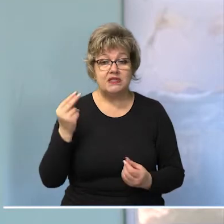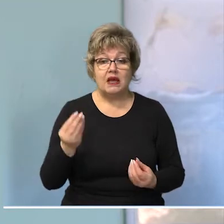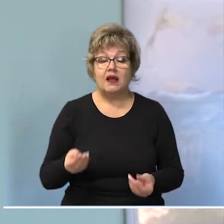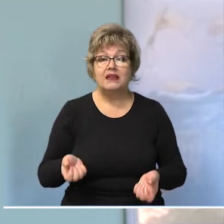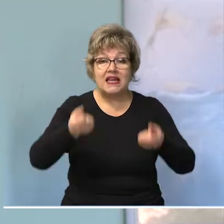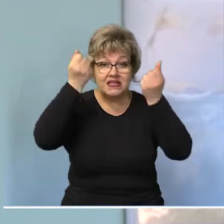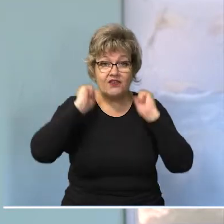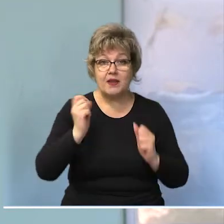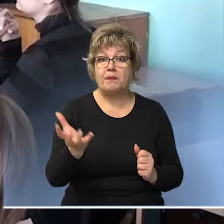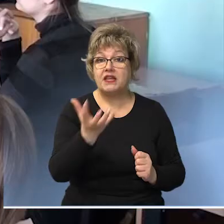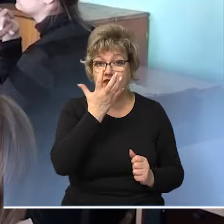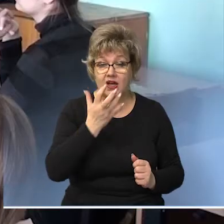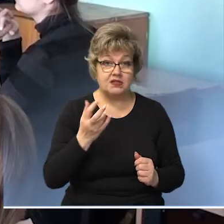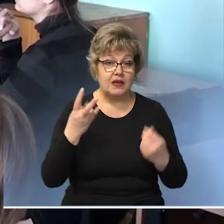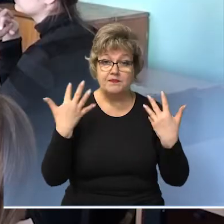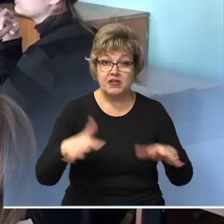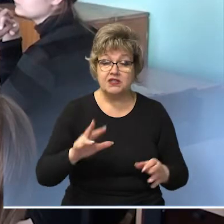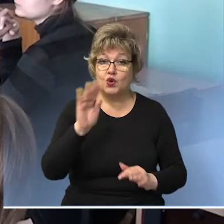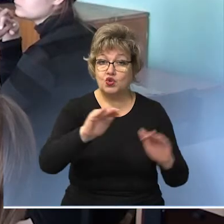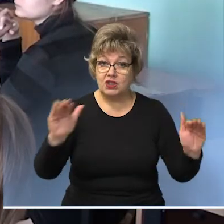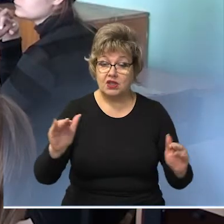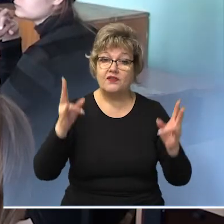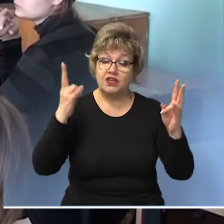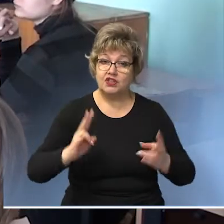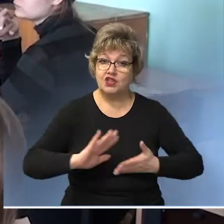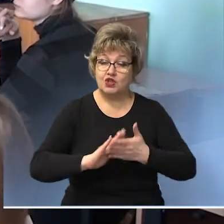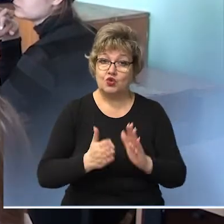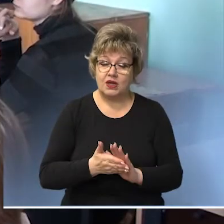учимся надевать противогазы. Не растеряются